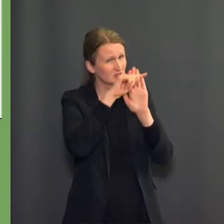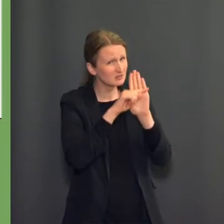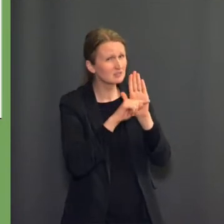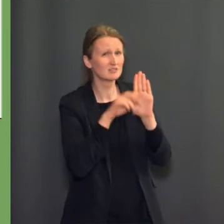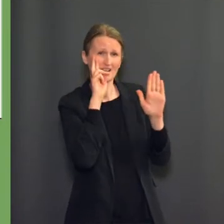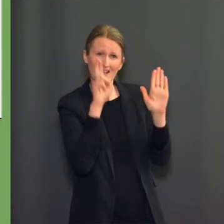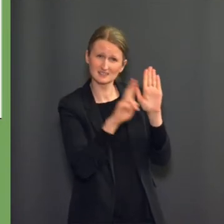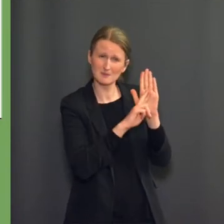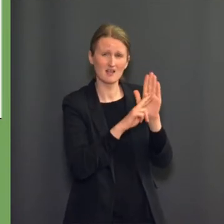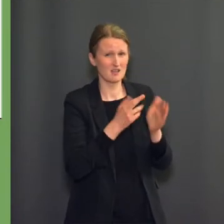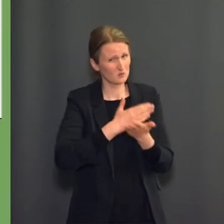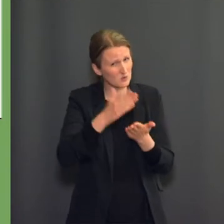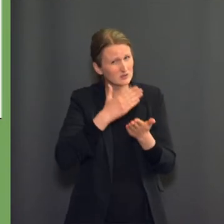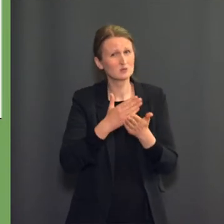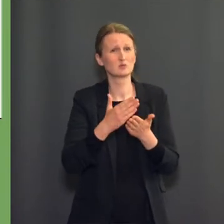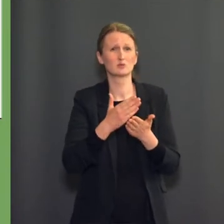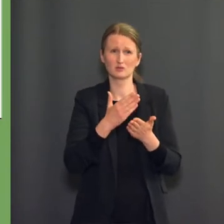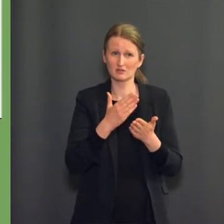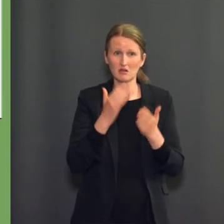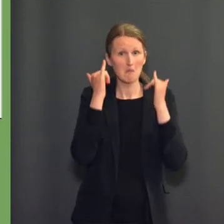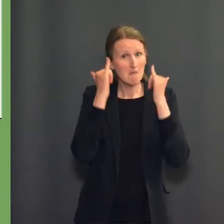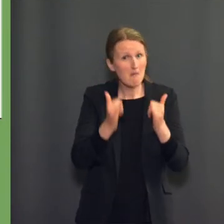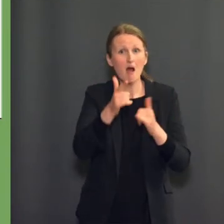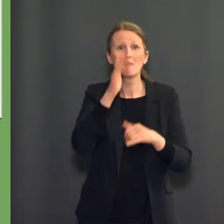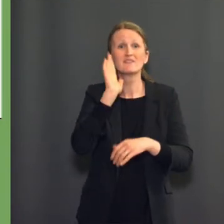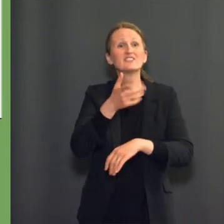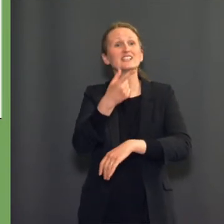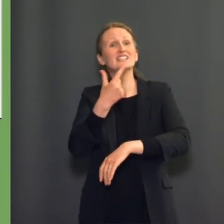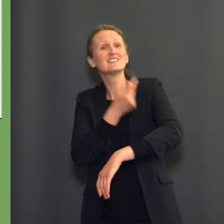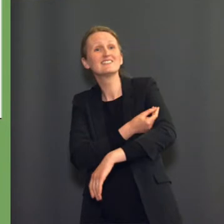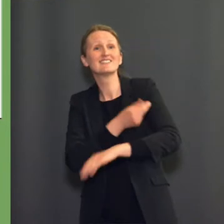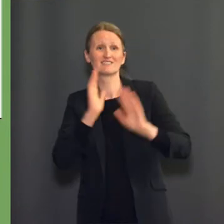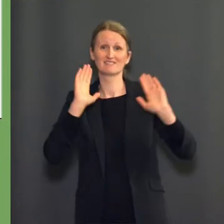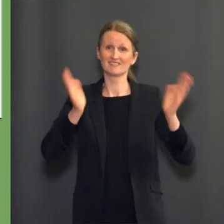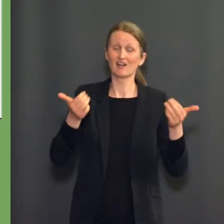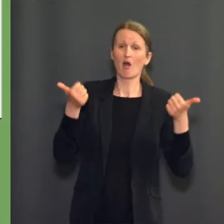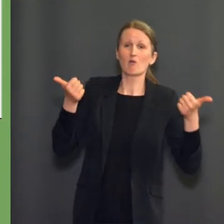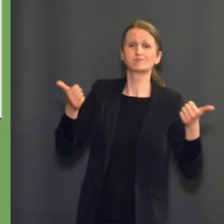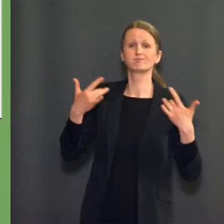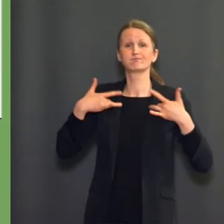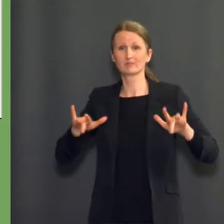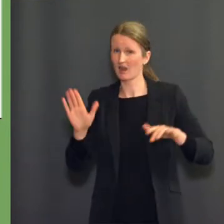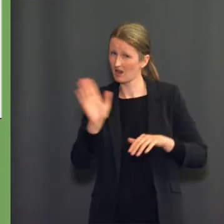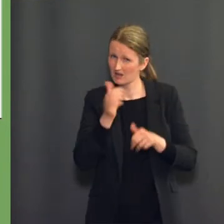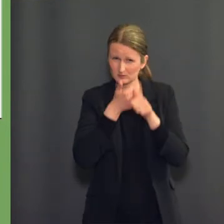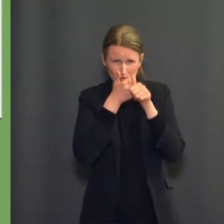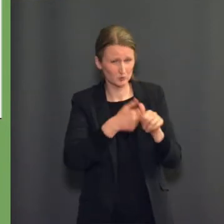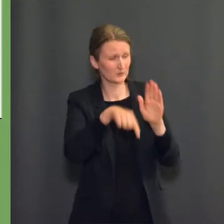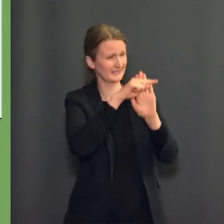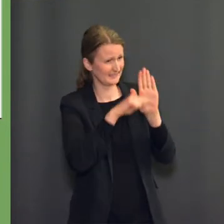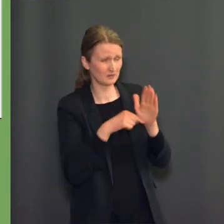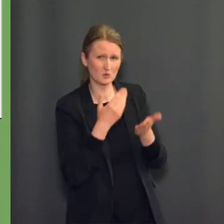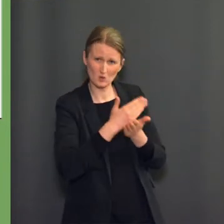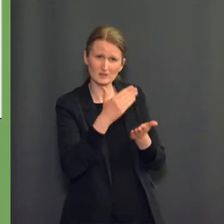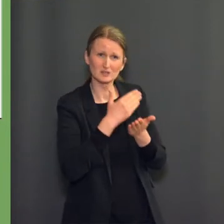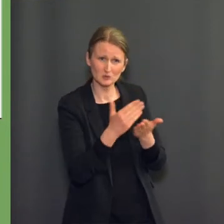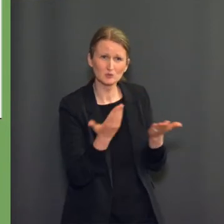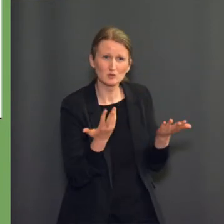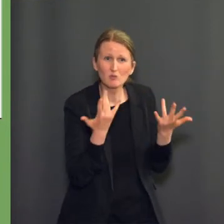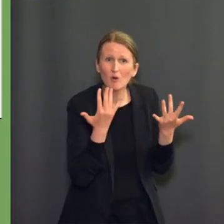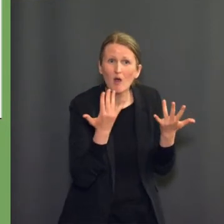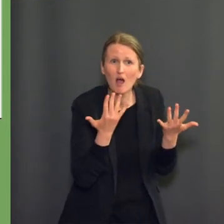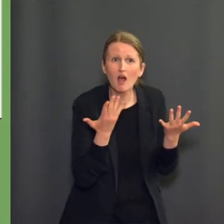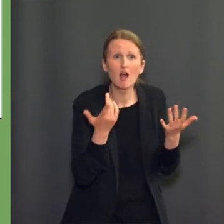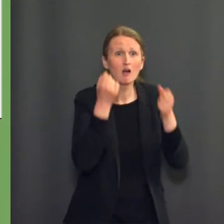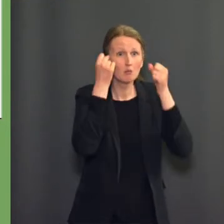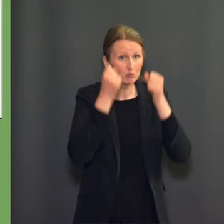ce, même si on est vacciné. Car même dans ce cas, vous pouvez encore transmettre le virus à